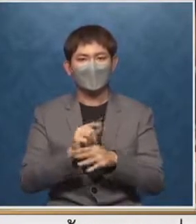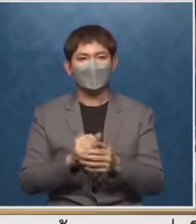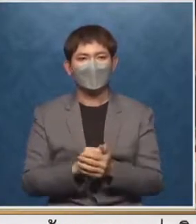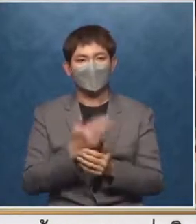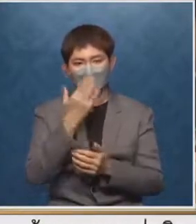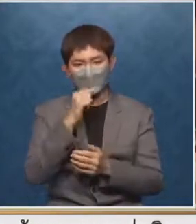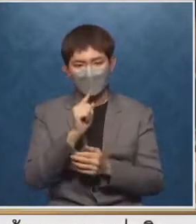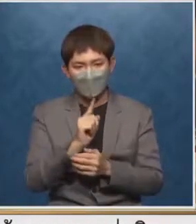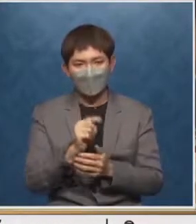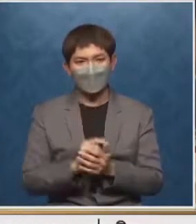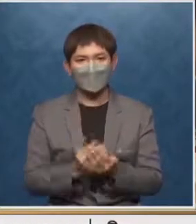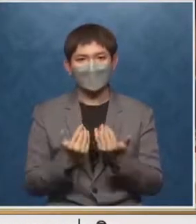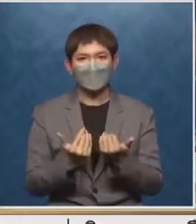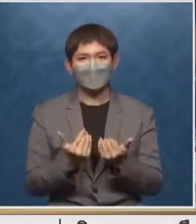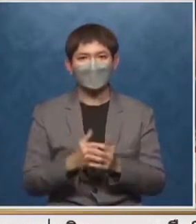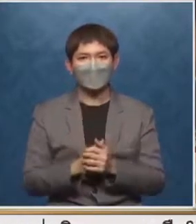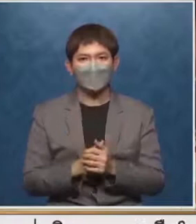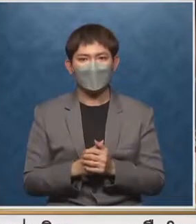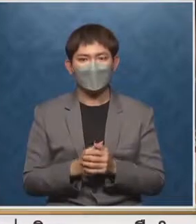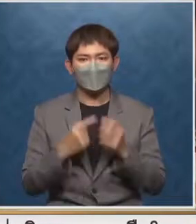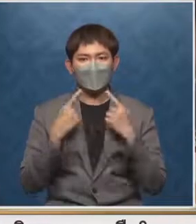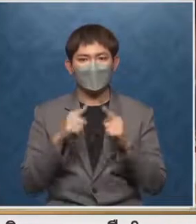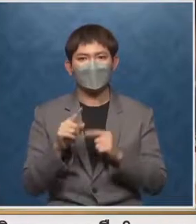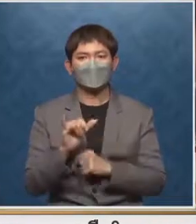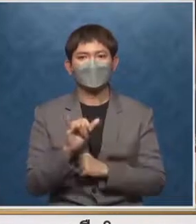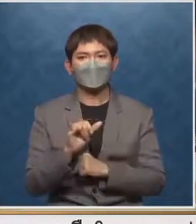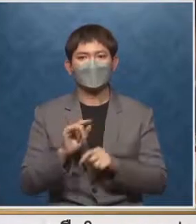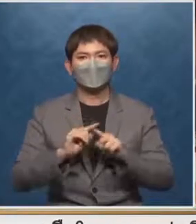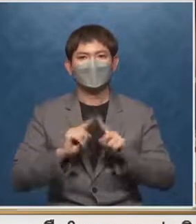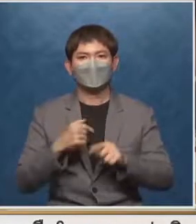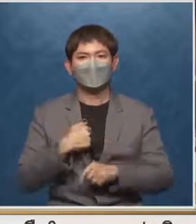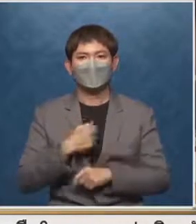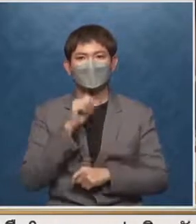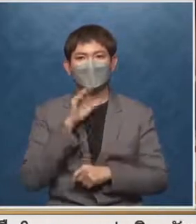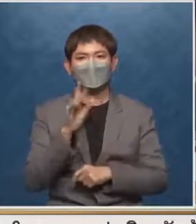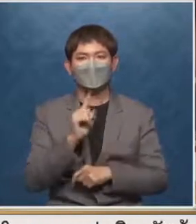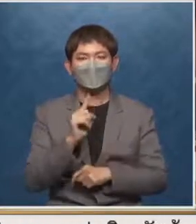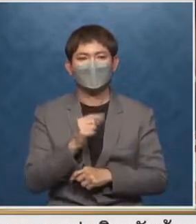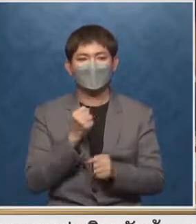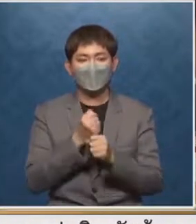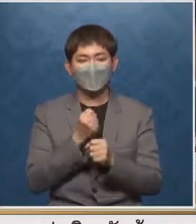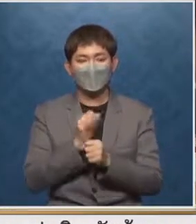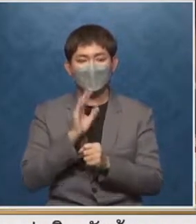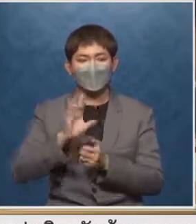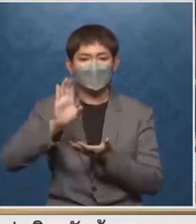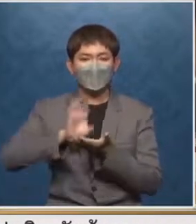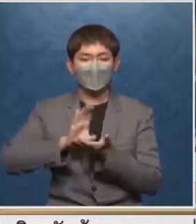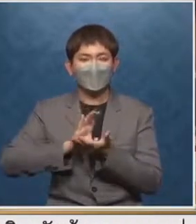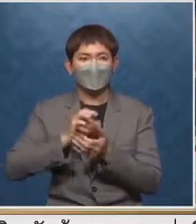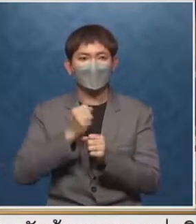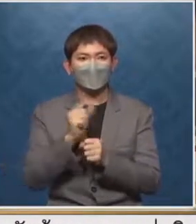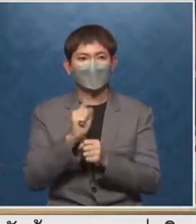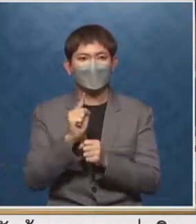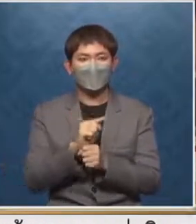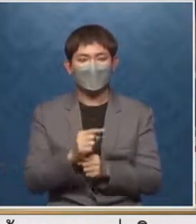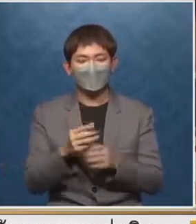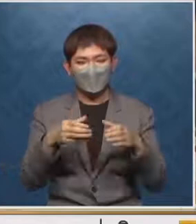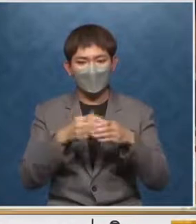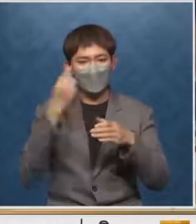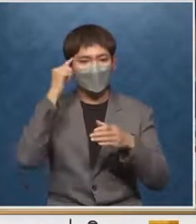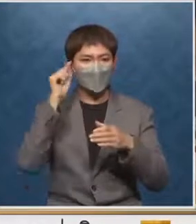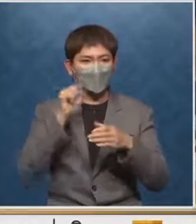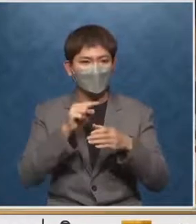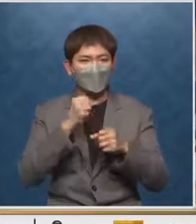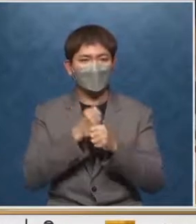มิได้ตอบคำถามอีกหลายคำถามแต่ผมขอเรียนว่าผลงานของกองทุนสื่อนั้นเนี่ยเนื่องจากว่ากลุ่มเป้าหมายของกอง